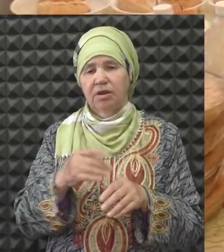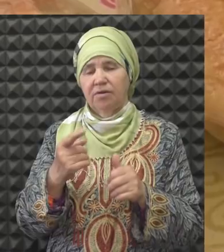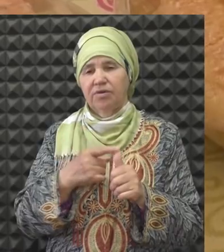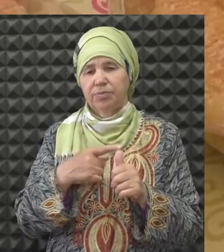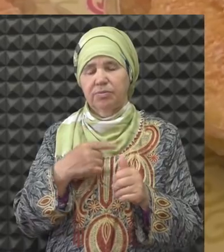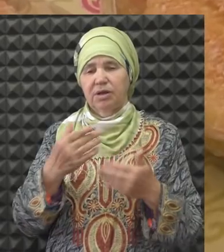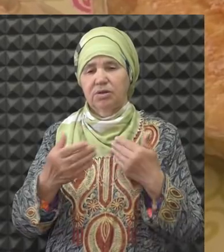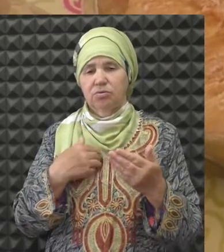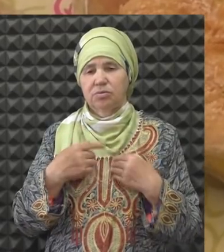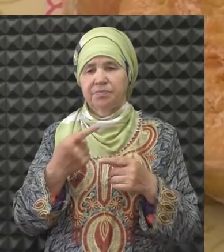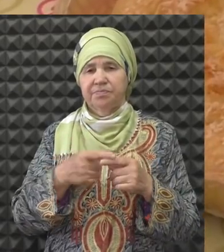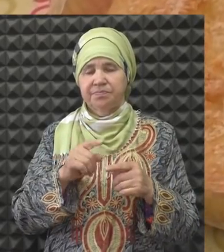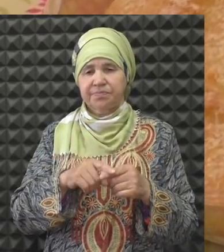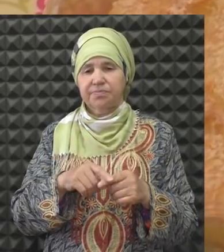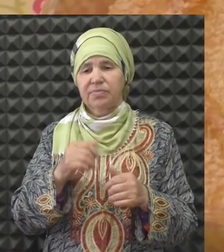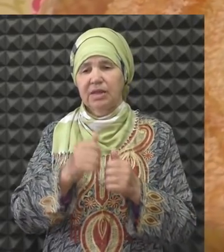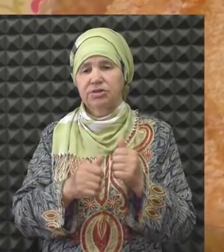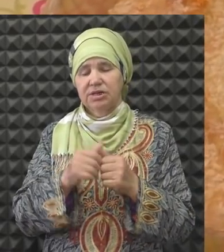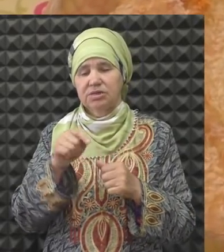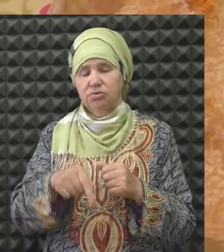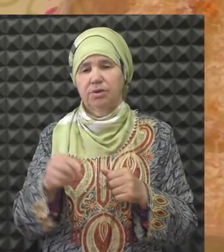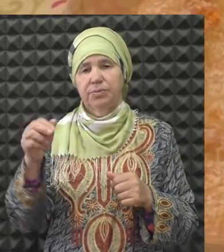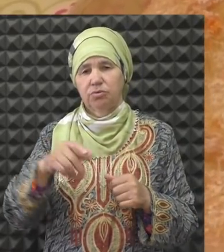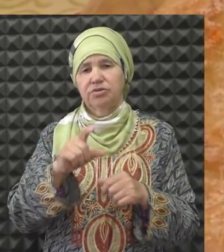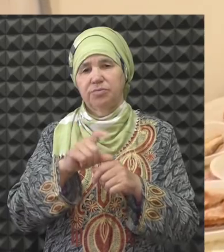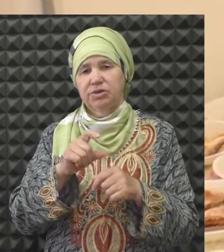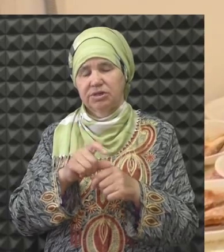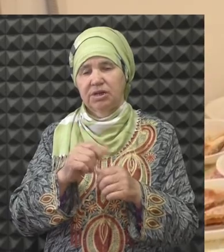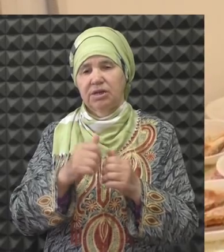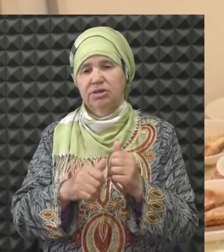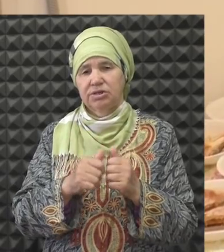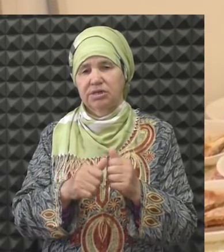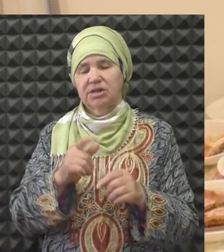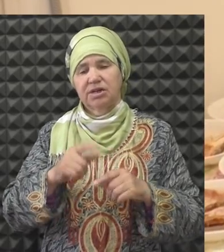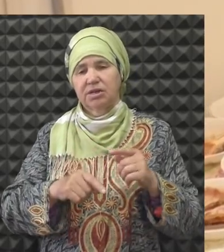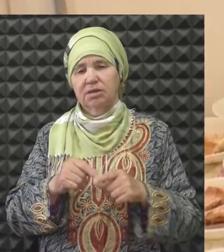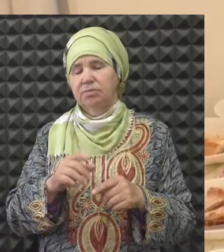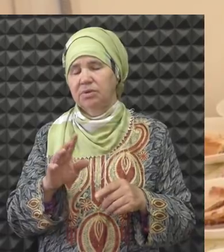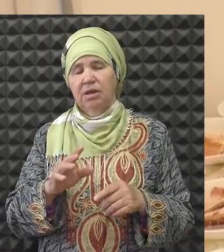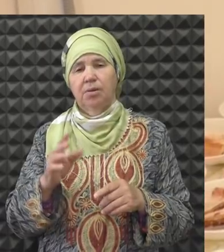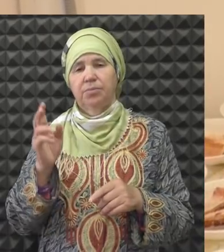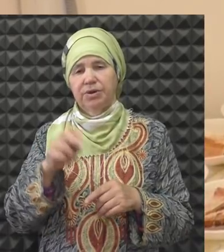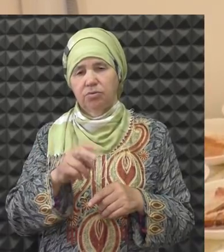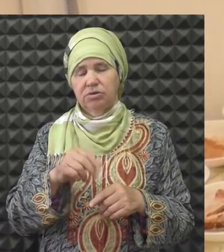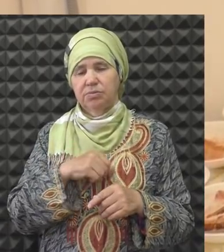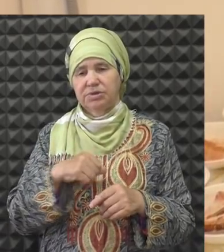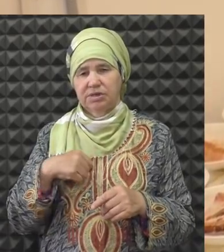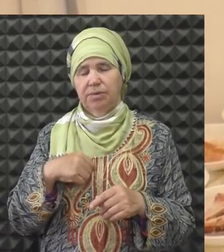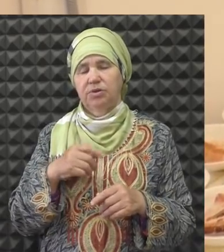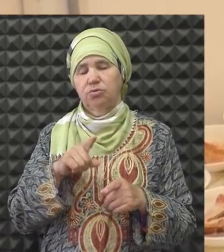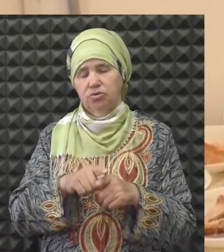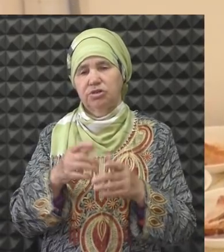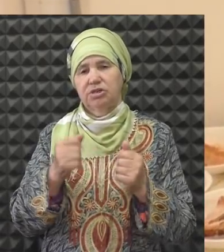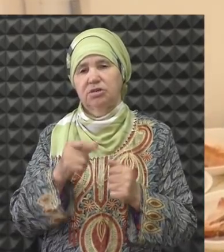уровне. Во-первых, мы относимся к этой махалле. Мы здесь часто бываем, мы здесь отдыхаем. Не так редко мы сюда приходим